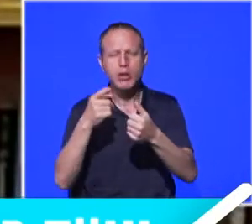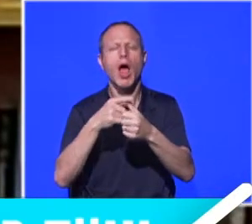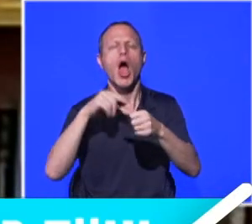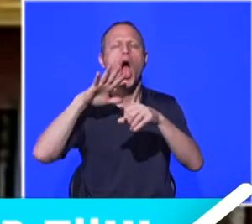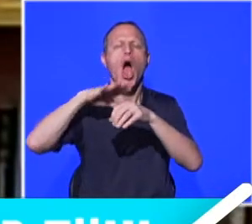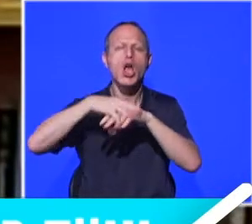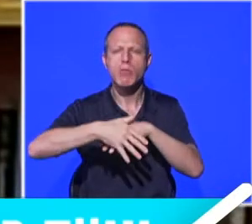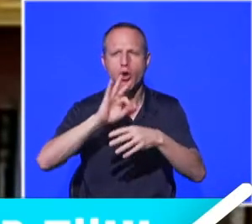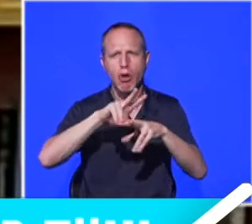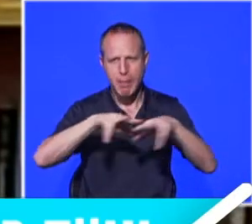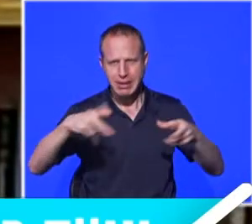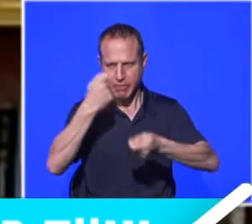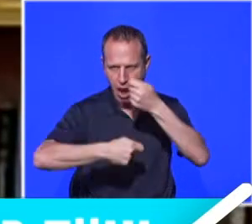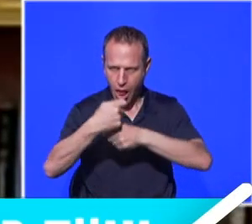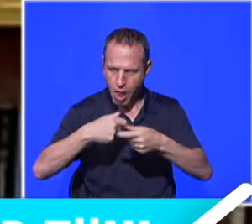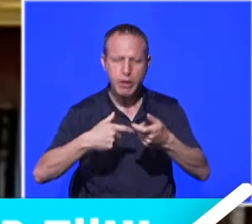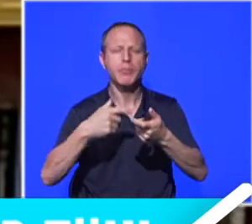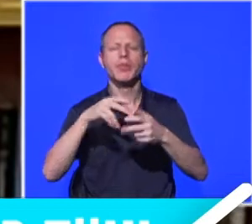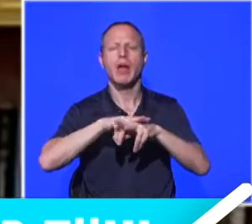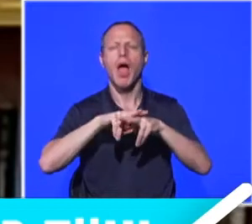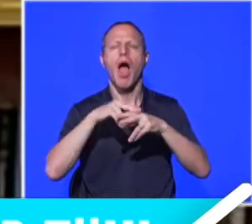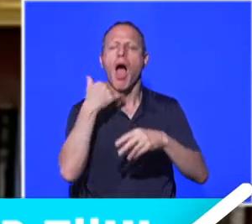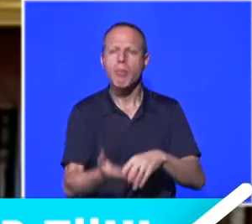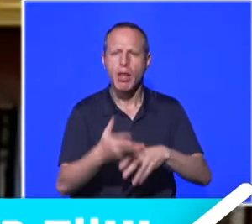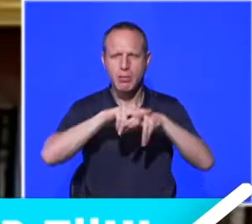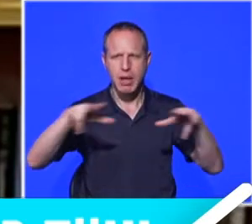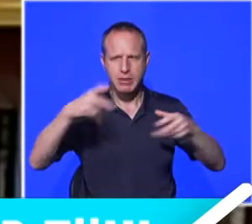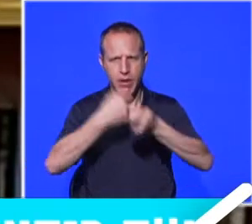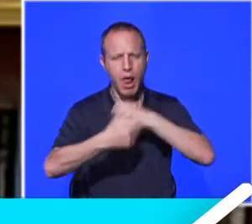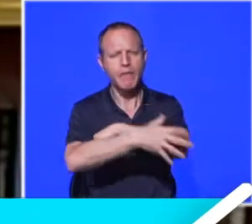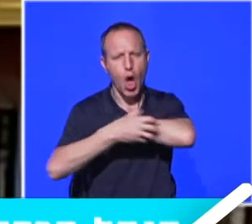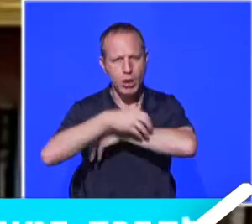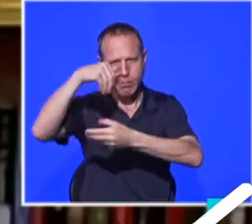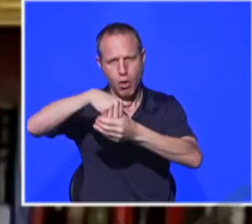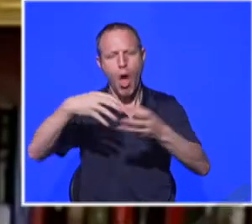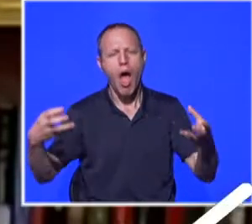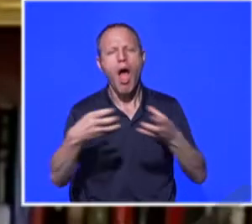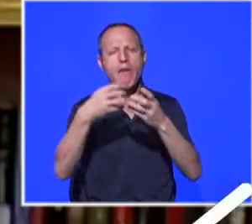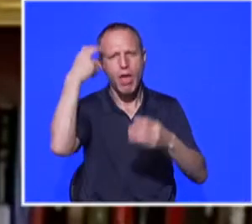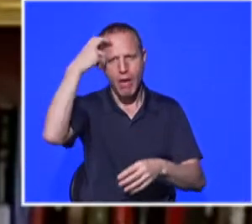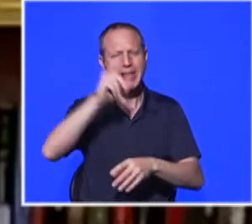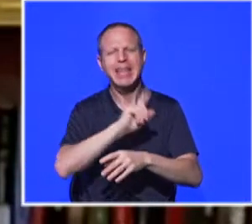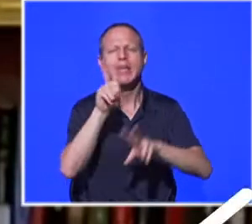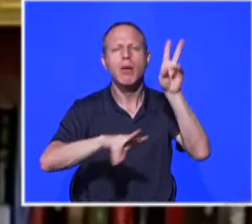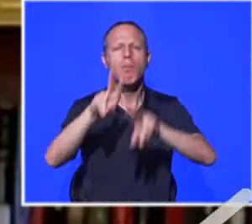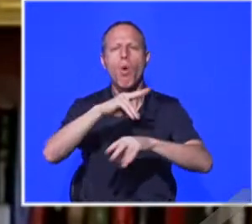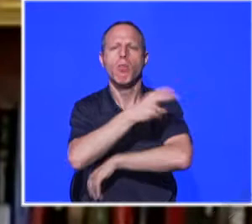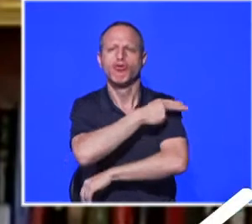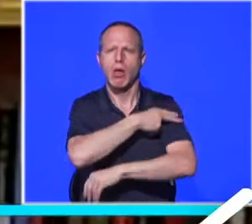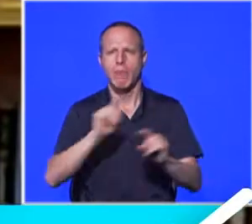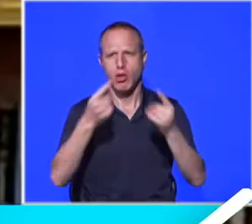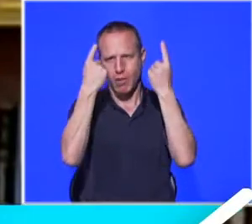העניין המצב הכלכלי, המצב של החמרת המצב הכלכלי והעוני בתוך החברה הערבית, אי טיפול למשטרה